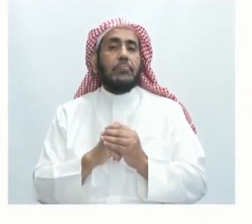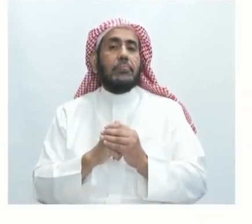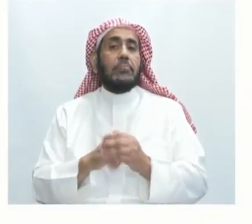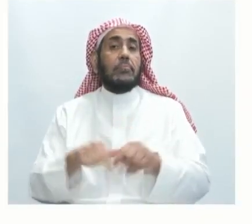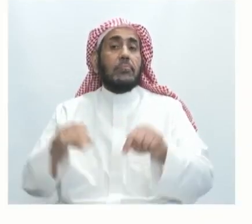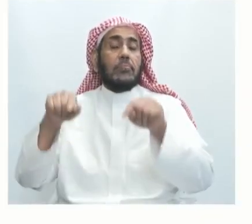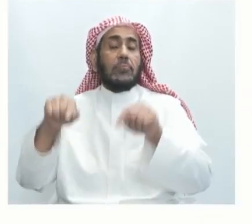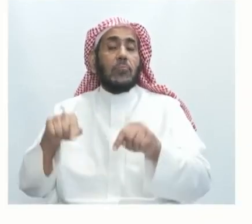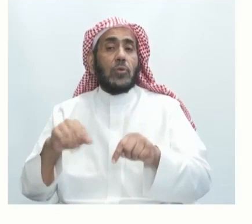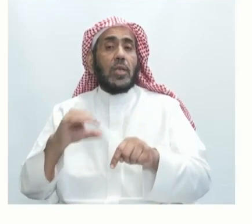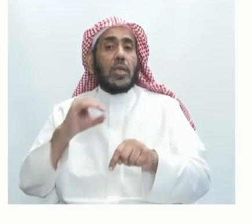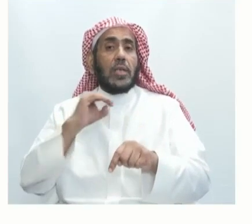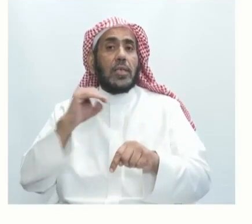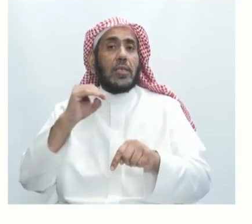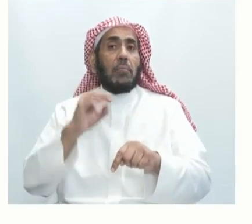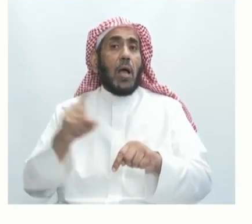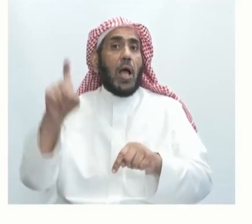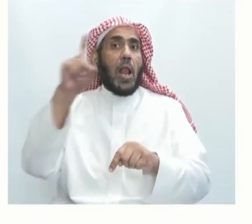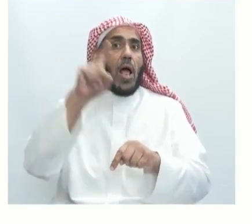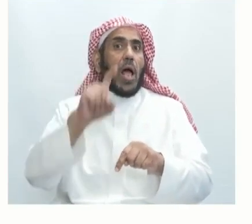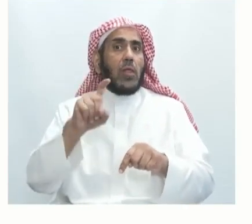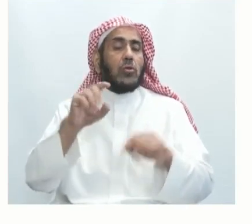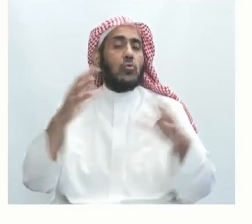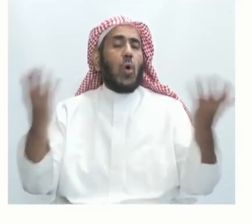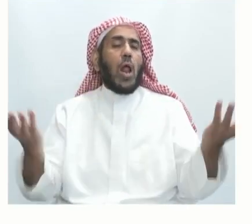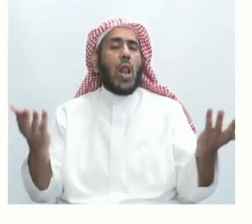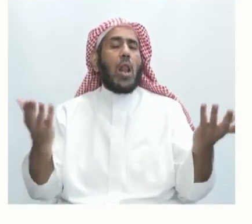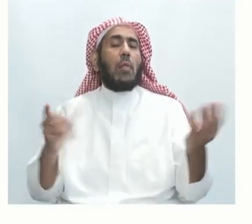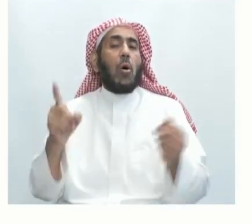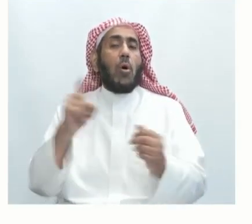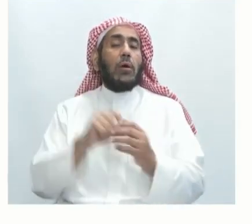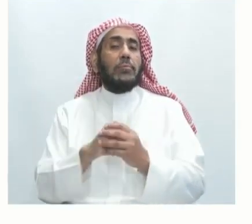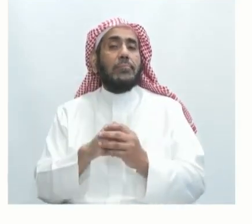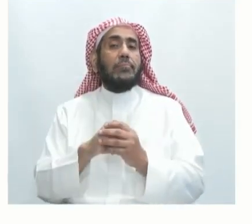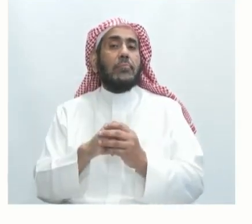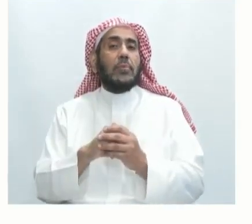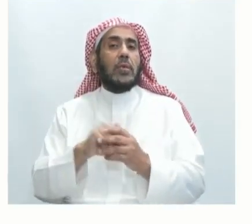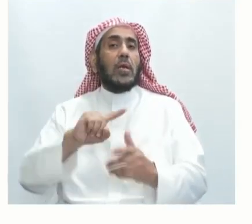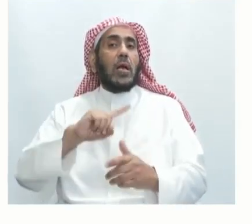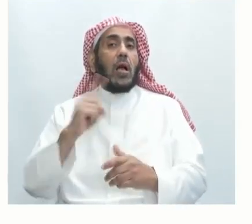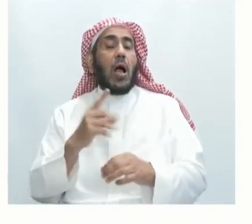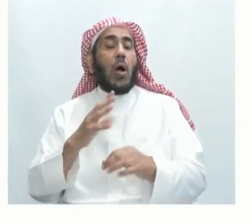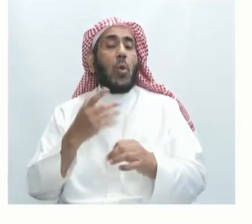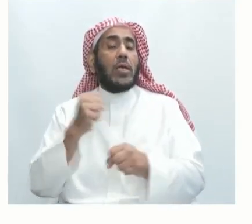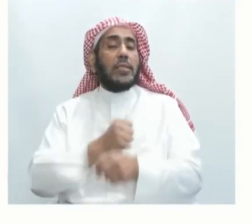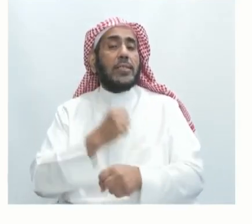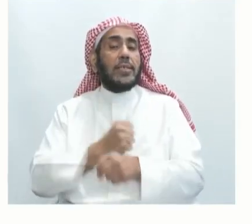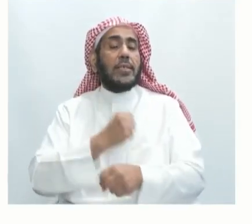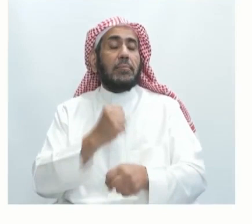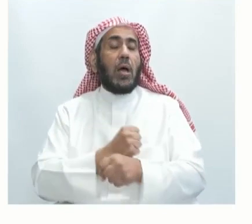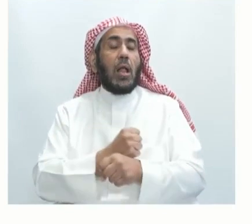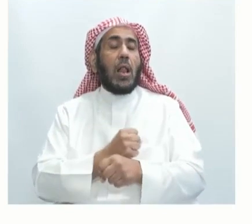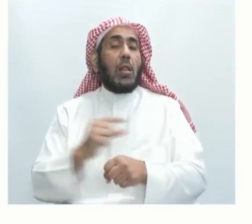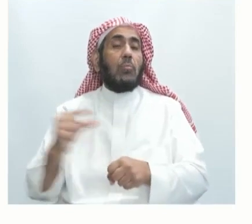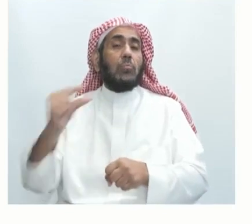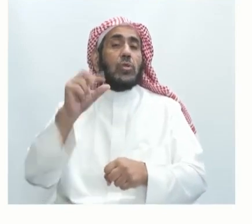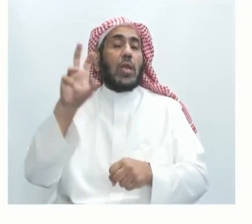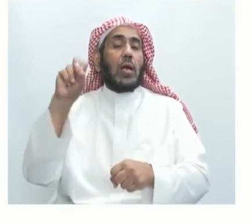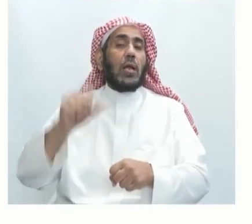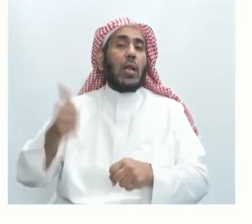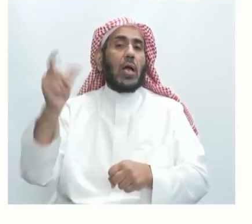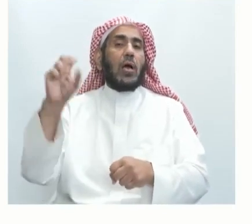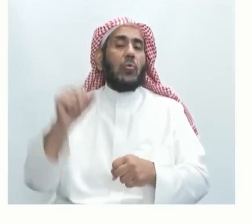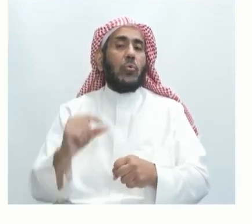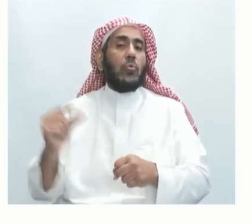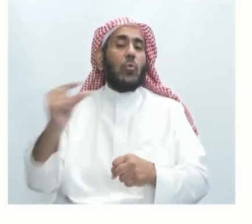هنا للاجابه على هذا التساؤل ما هو تساؤل هو حول استعمال مصطلح القانون ومصطلح